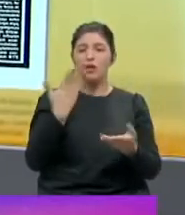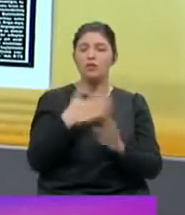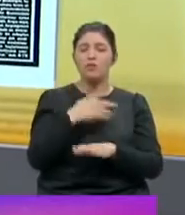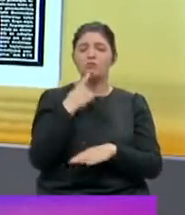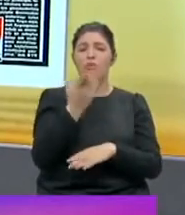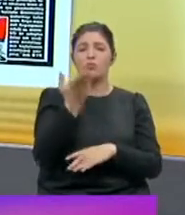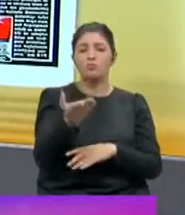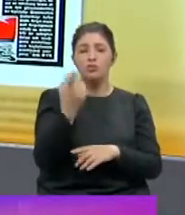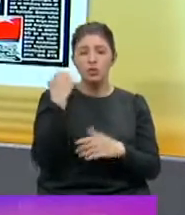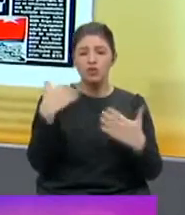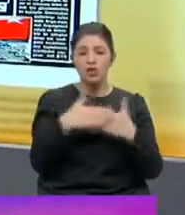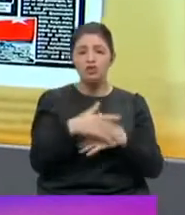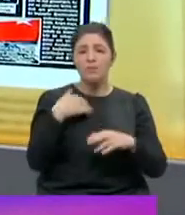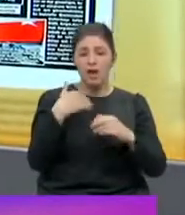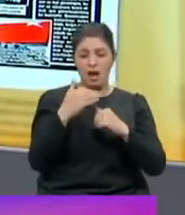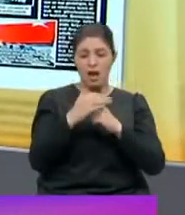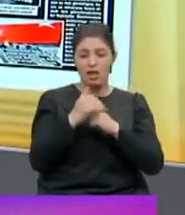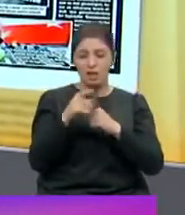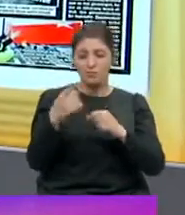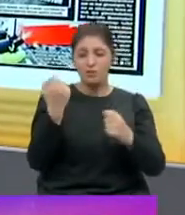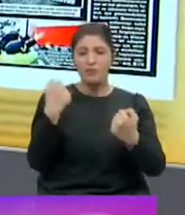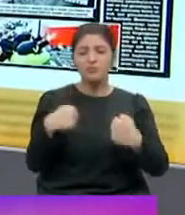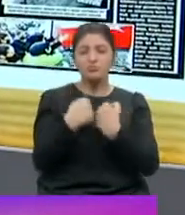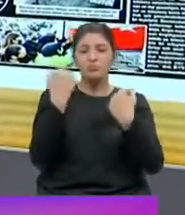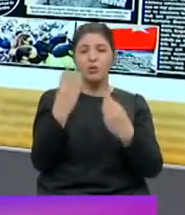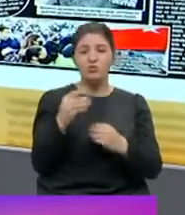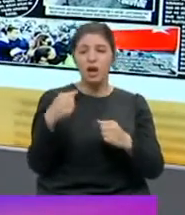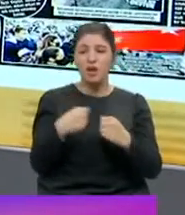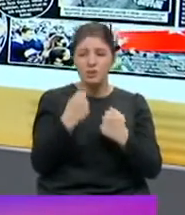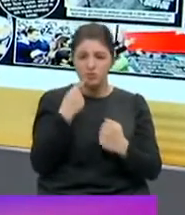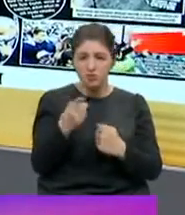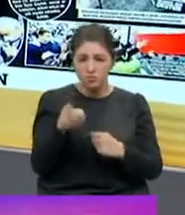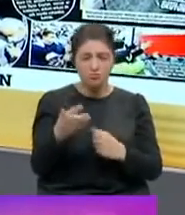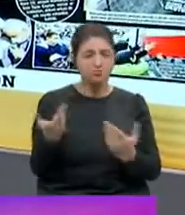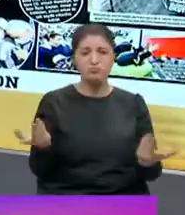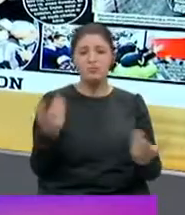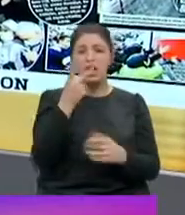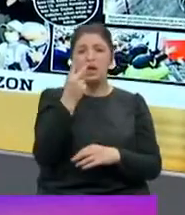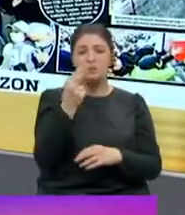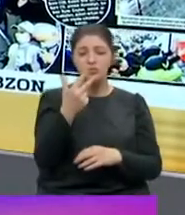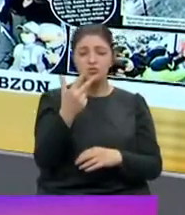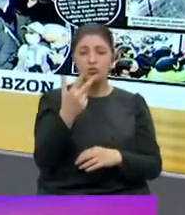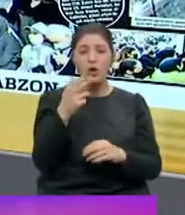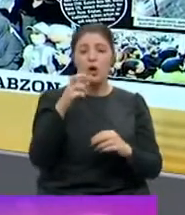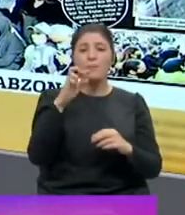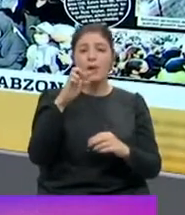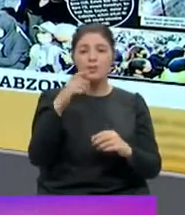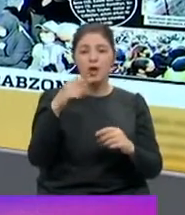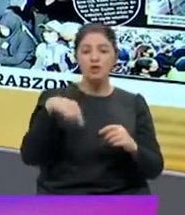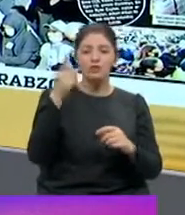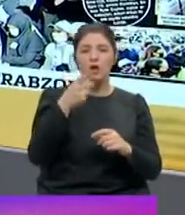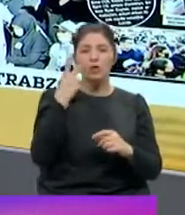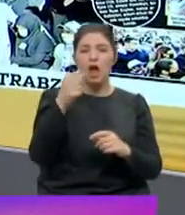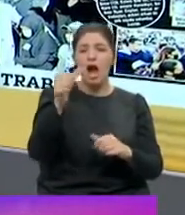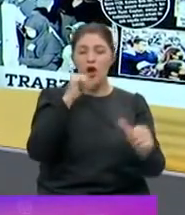doğru söylüyorsun. Dün gece Alanya İncekum'da bir trafik kazası. Kaza mı diyeceğiz buna? 2,5 promil alkollü sürücü